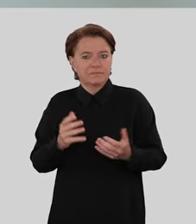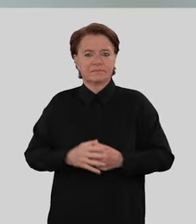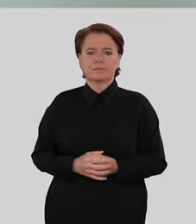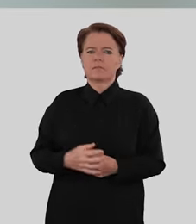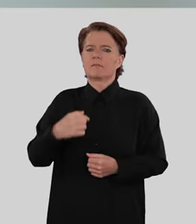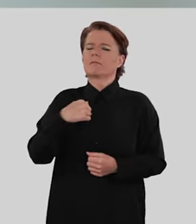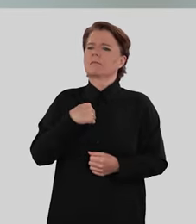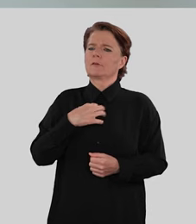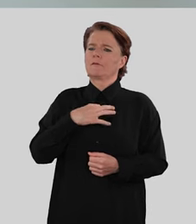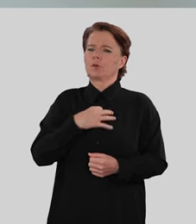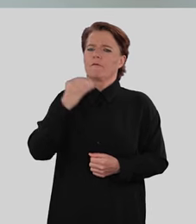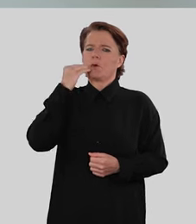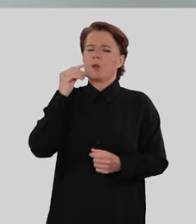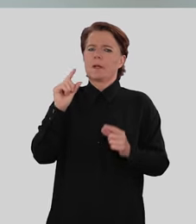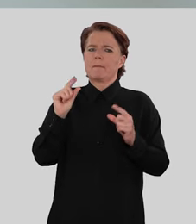Für mich bedeutet Wohnen